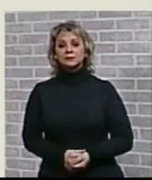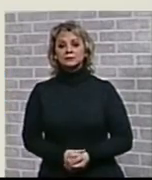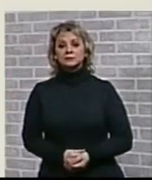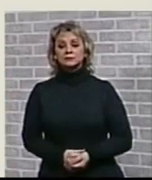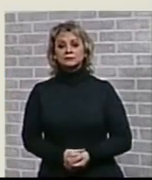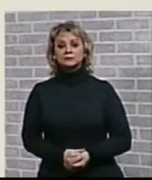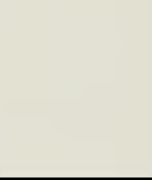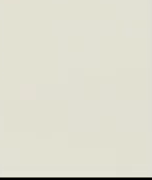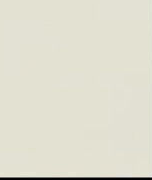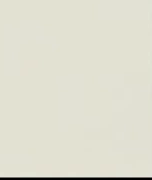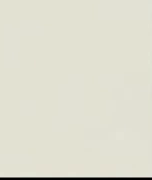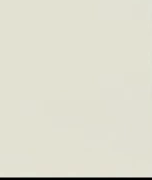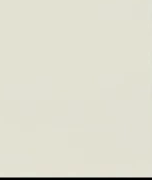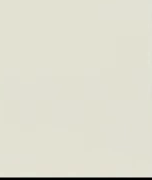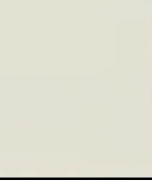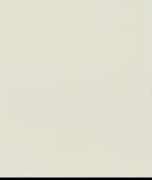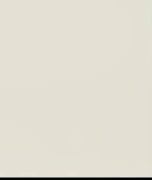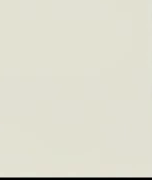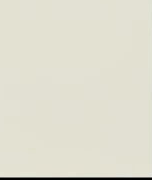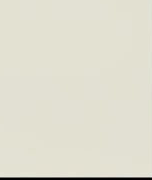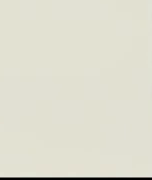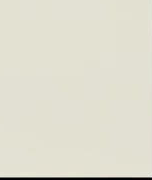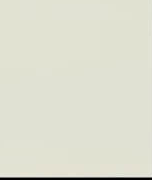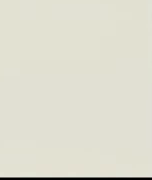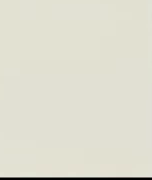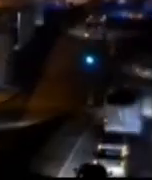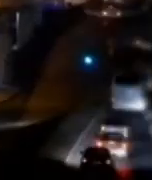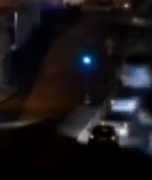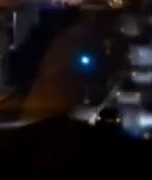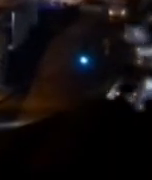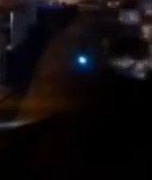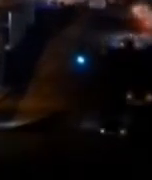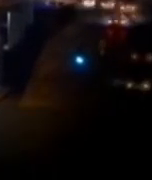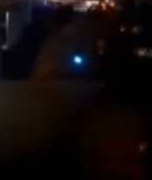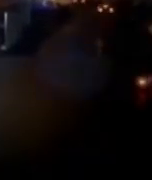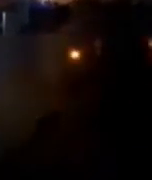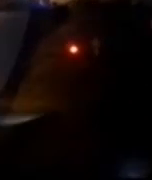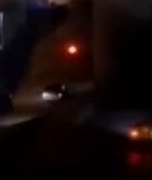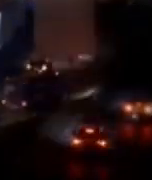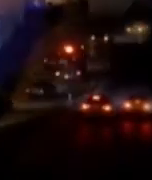Одежда ведущим предоставлена магазином «Манго».